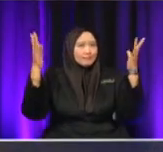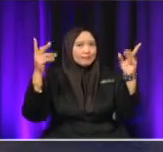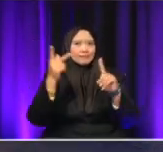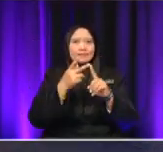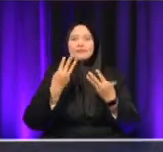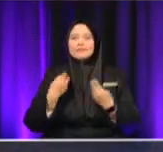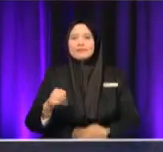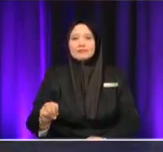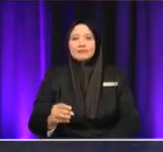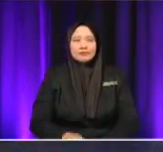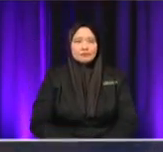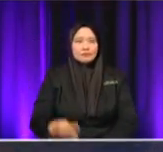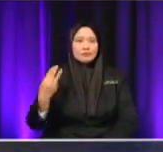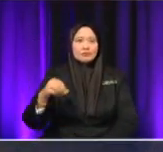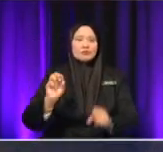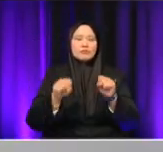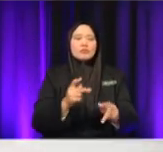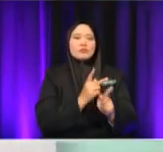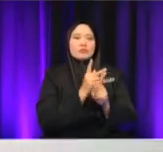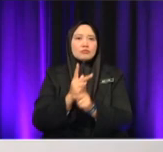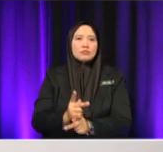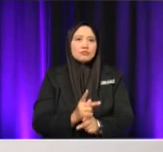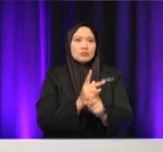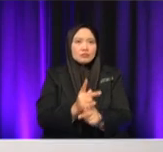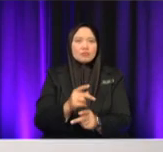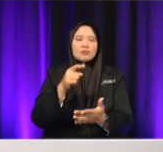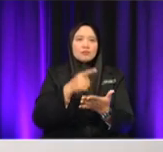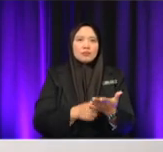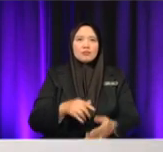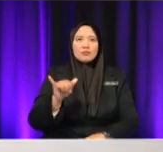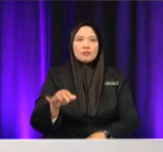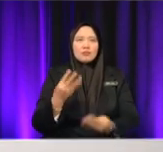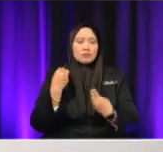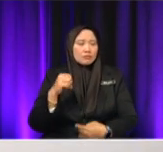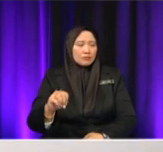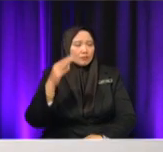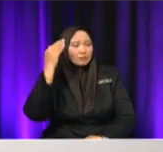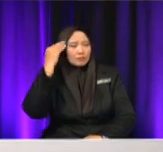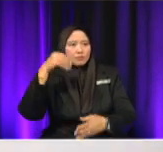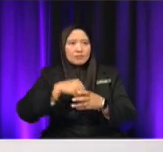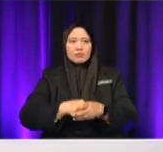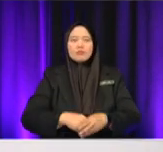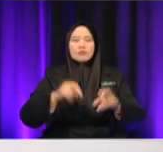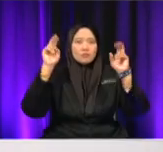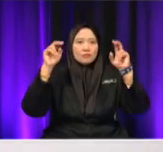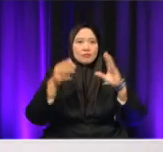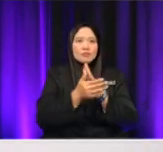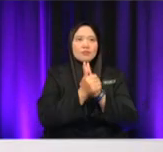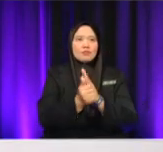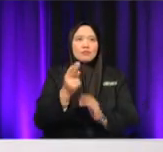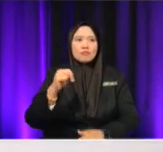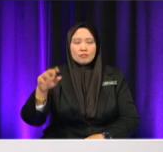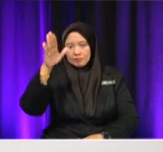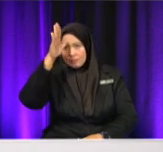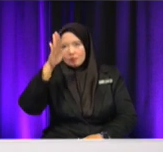boleh berkongsi pandangan tentang tajuk kemahiran ke ibu bapak jadi untuk murid-murid kita yang